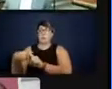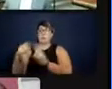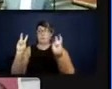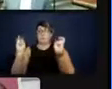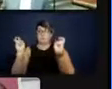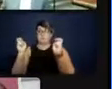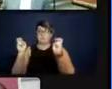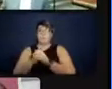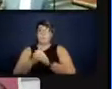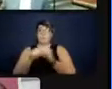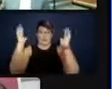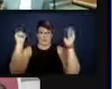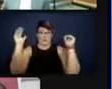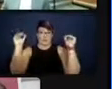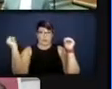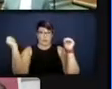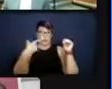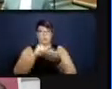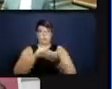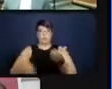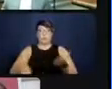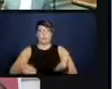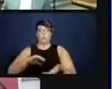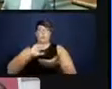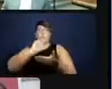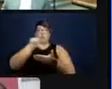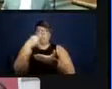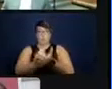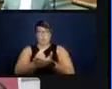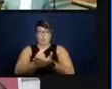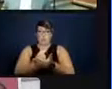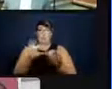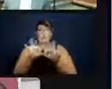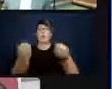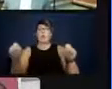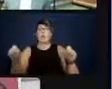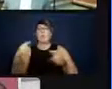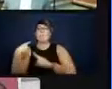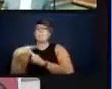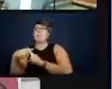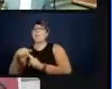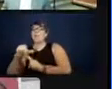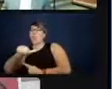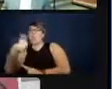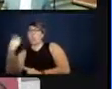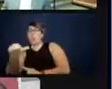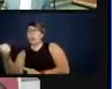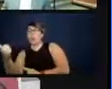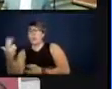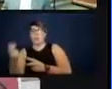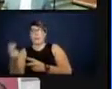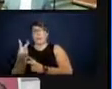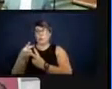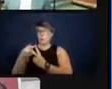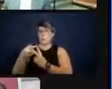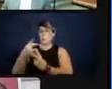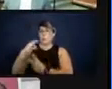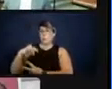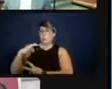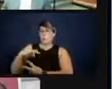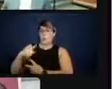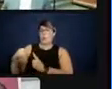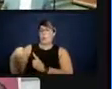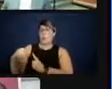mchakato huu. Na hapa tunatarajia ya kuwa wanafunzi wetu wote watafuzu na